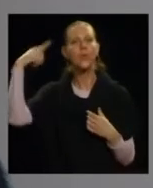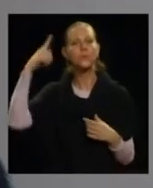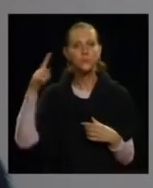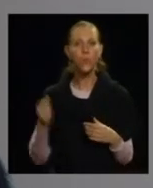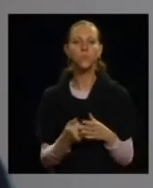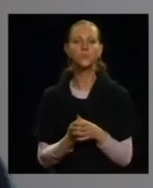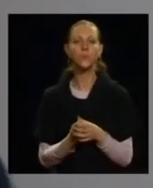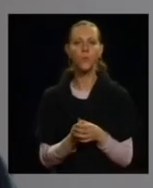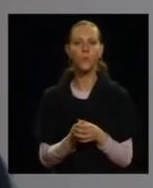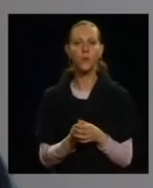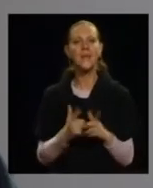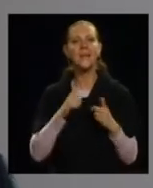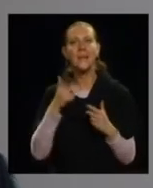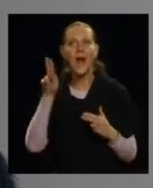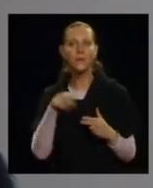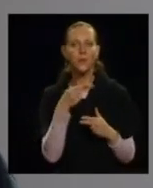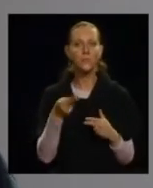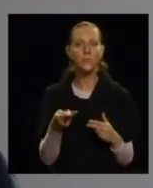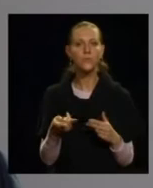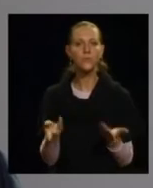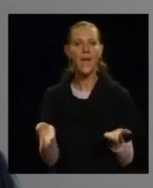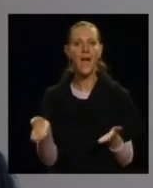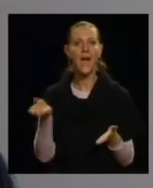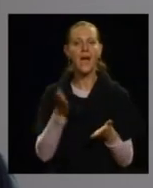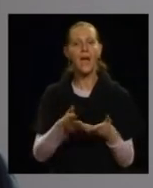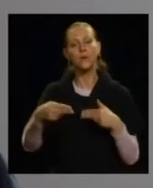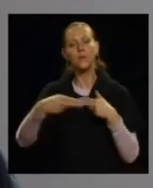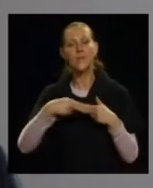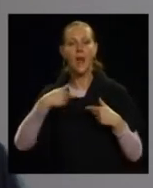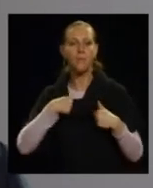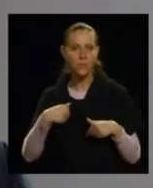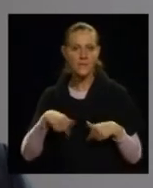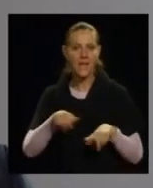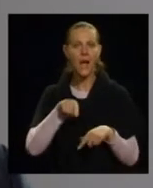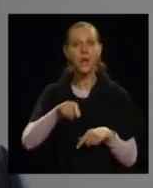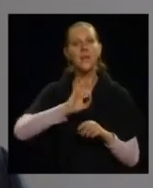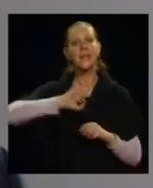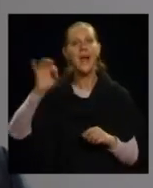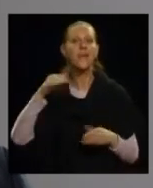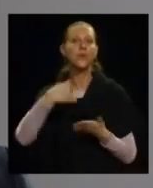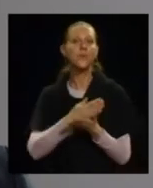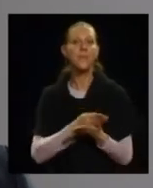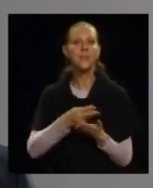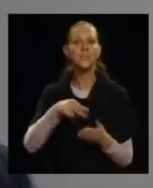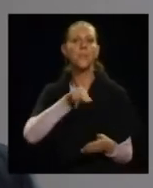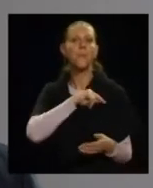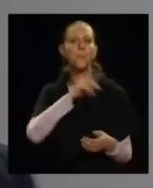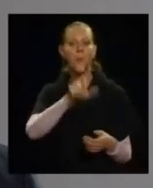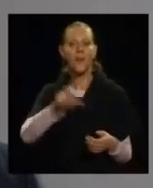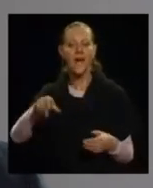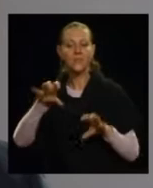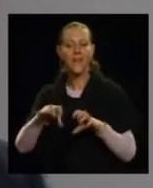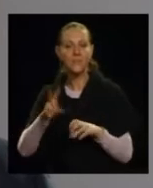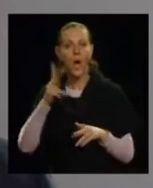tudósok életműve került közelebb hozzánk, hanem azoknak a jeles újpesti polgároknak a